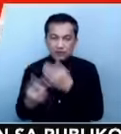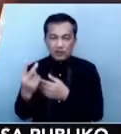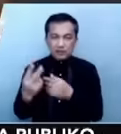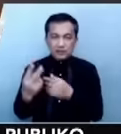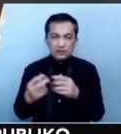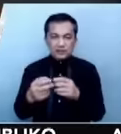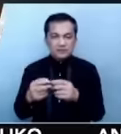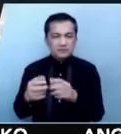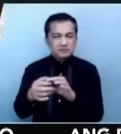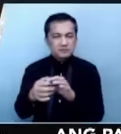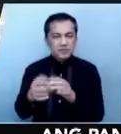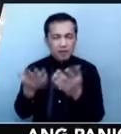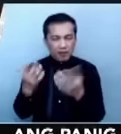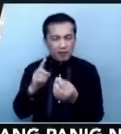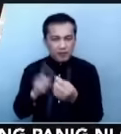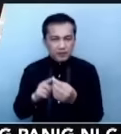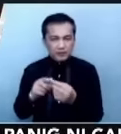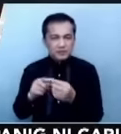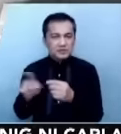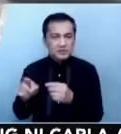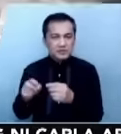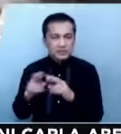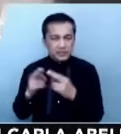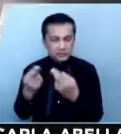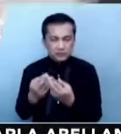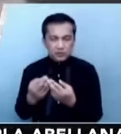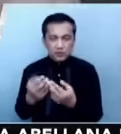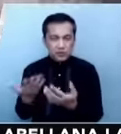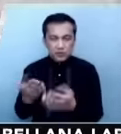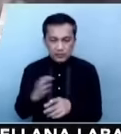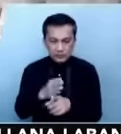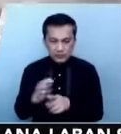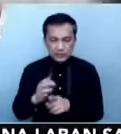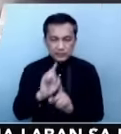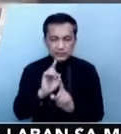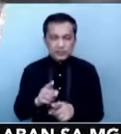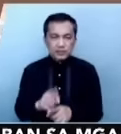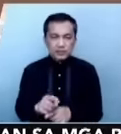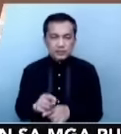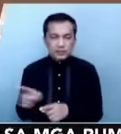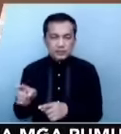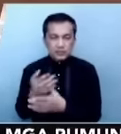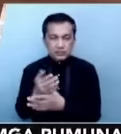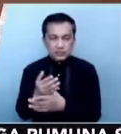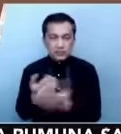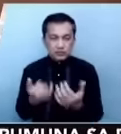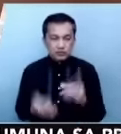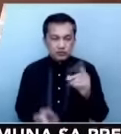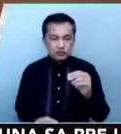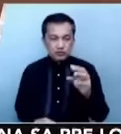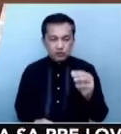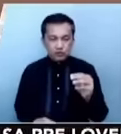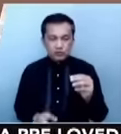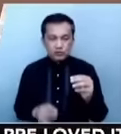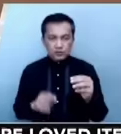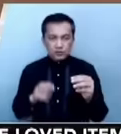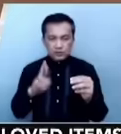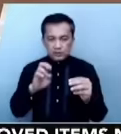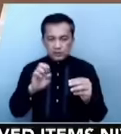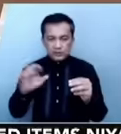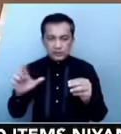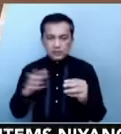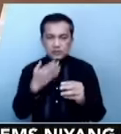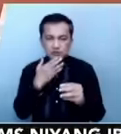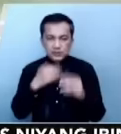relasyon. Wala man direktang sagot sa issue. Nireshare ngayong araw ni Dominic ang isang reel ng sweet moments nila ni